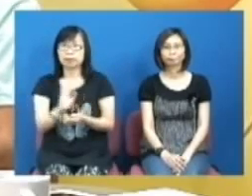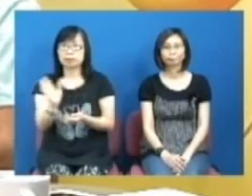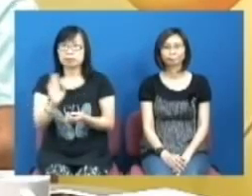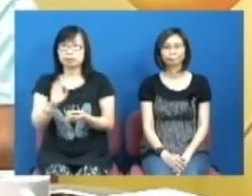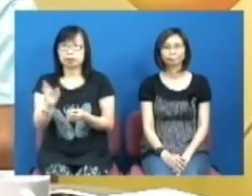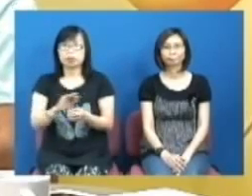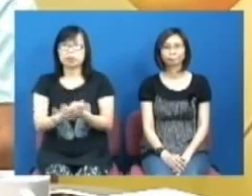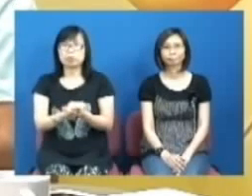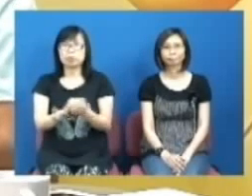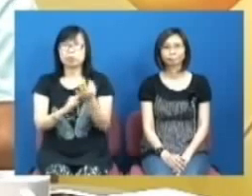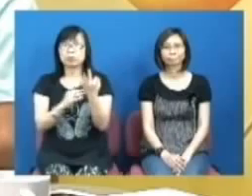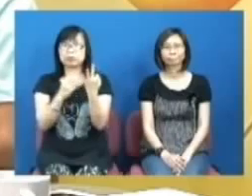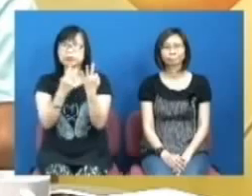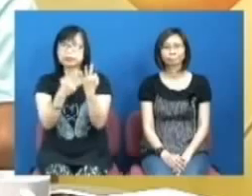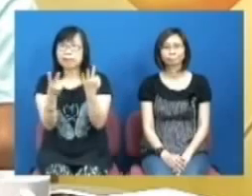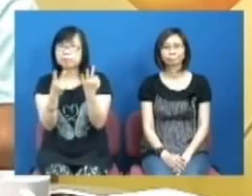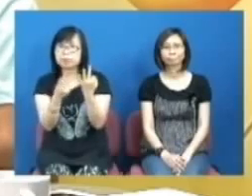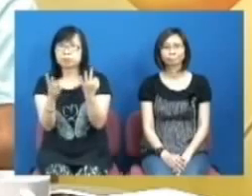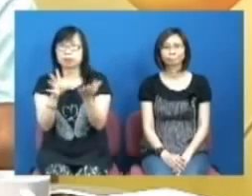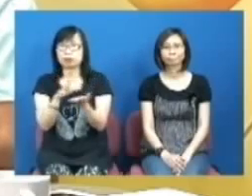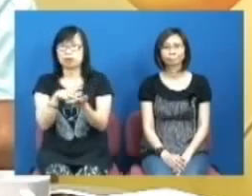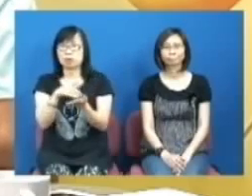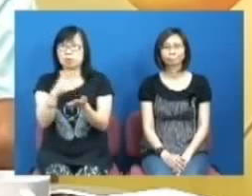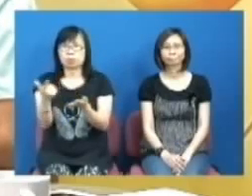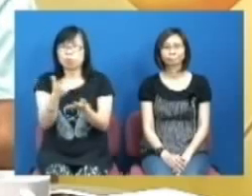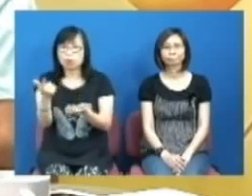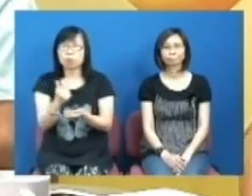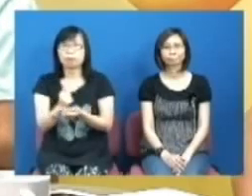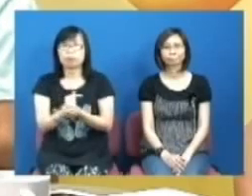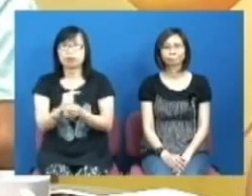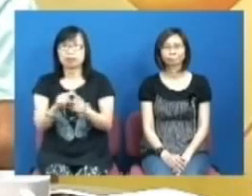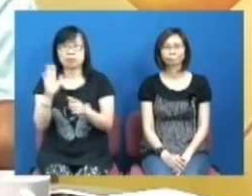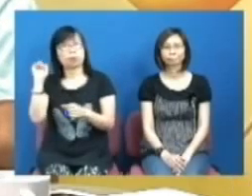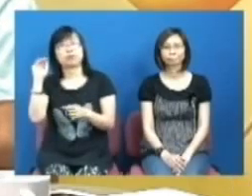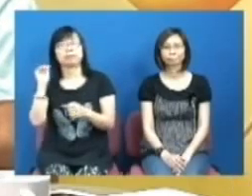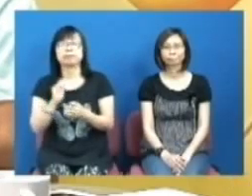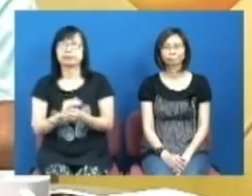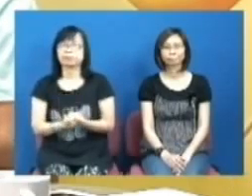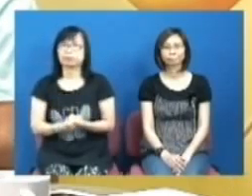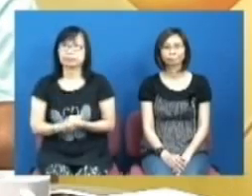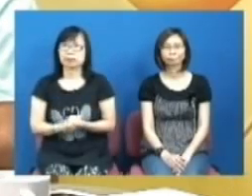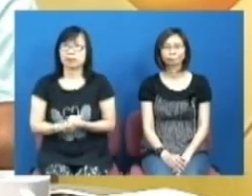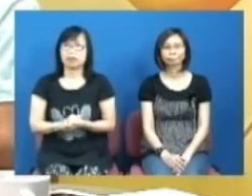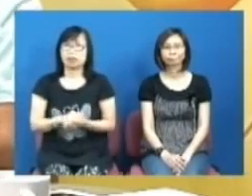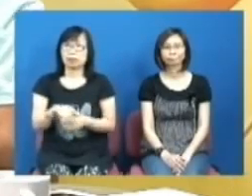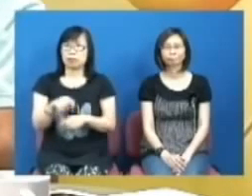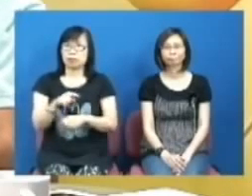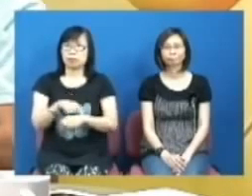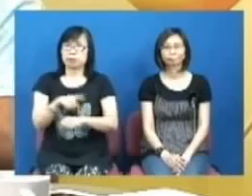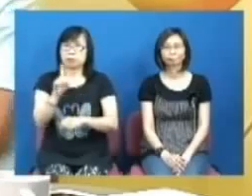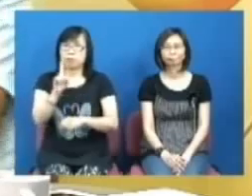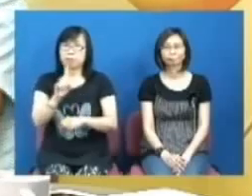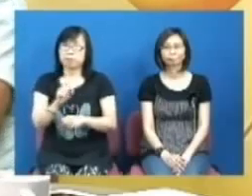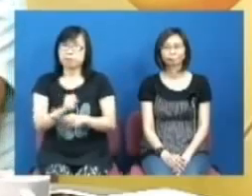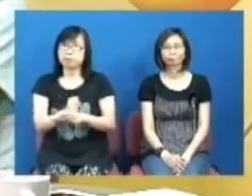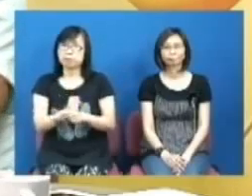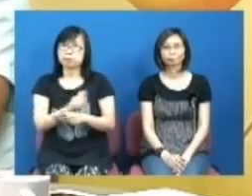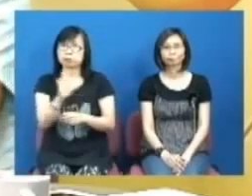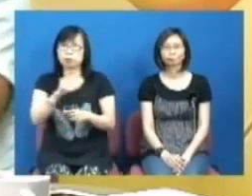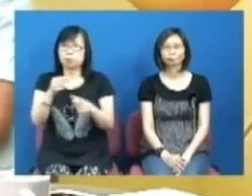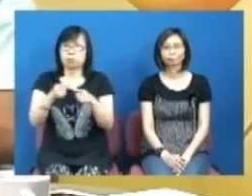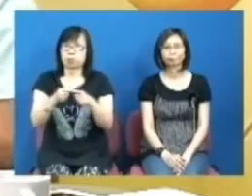2/3嘅絕大多數就過得噶啦。咁我你到時你用咩嚟頂咧？你唔做公